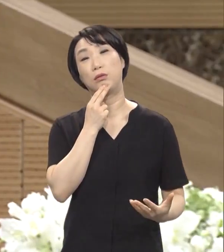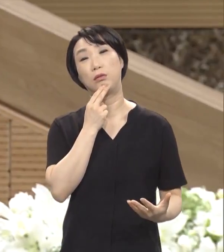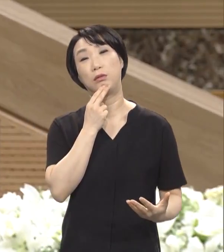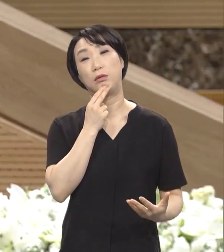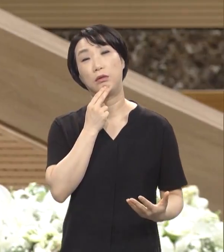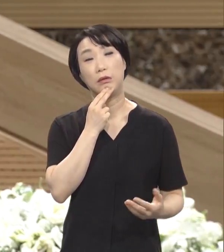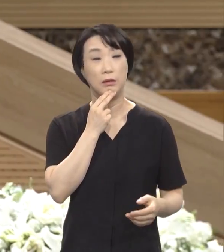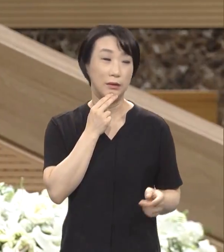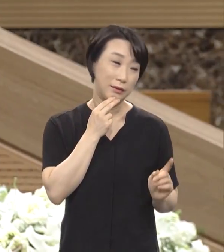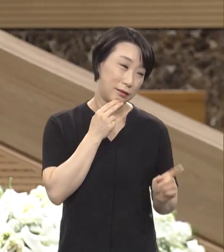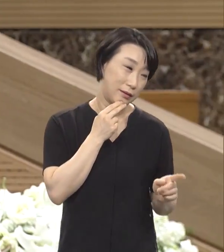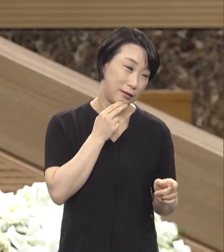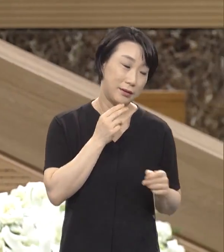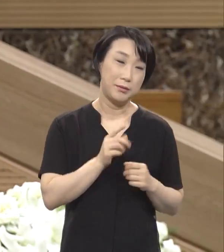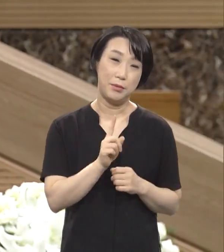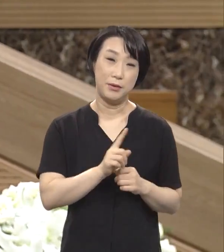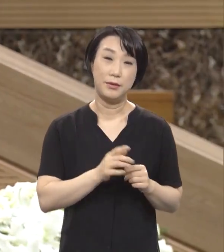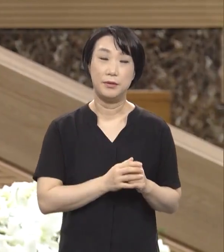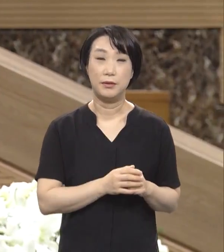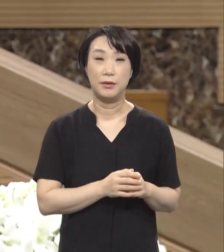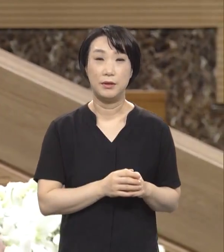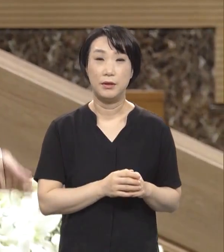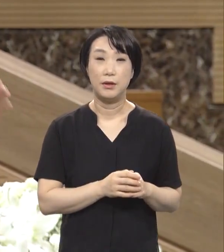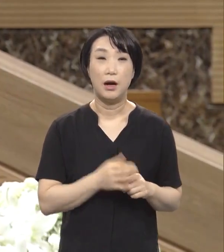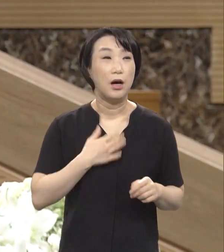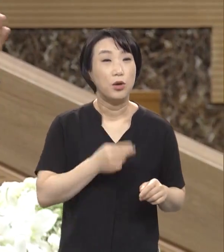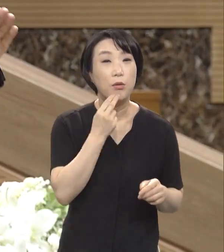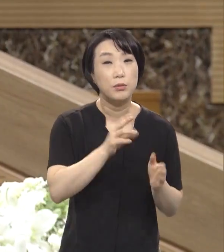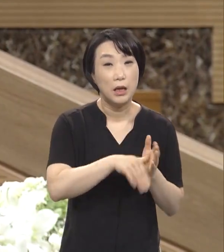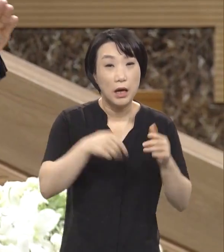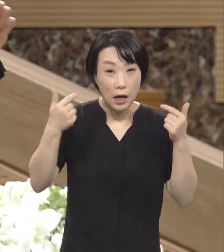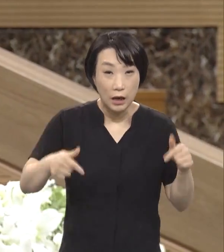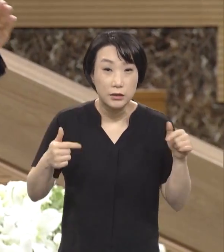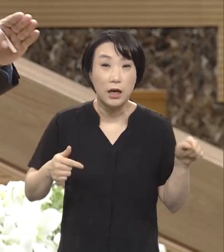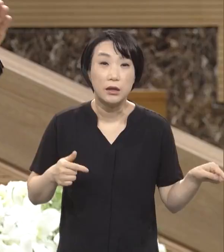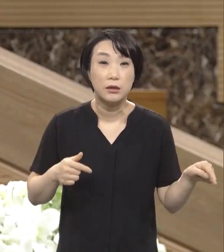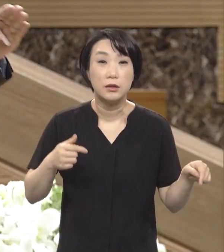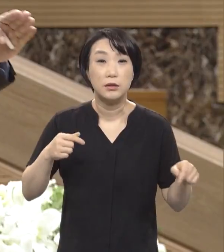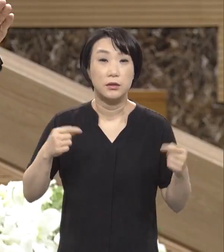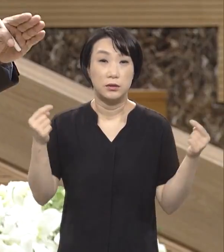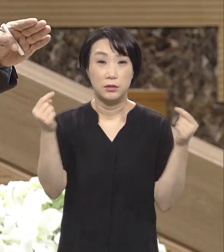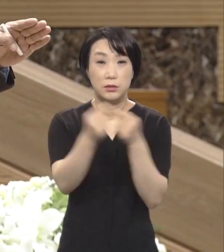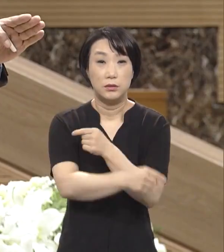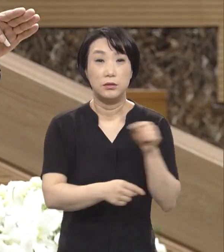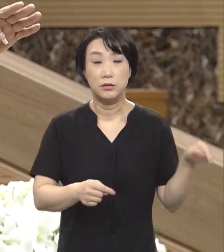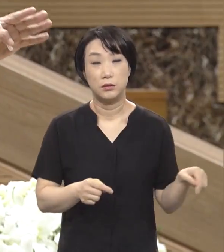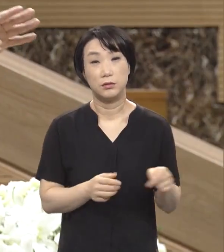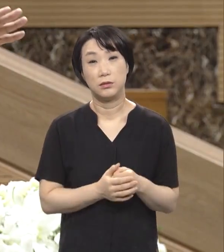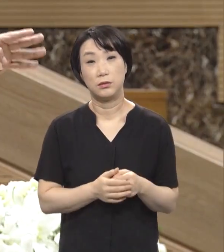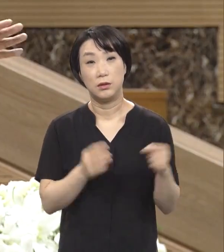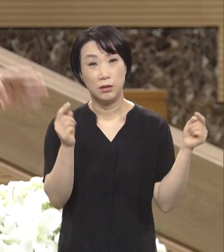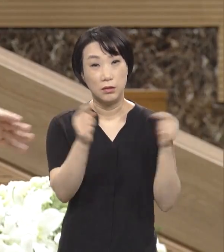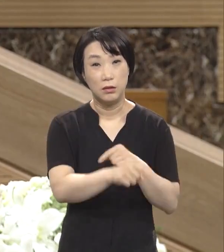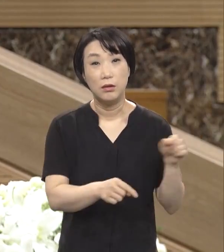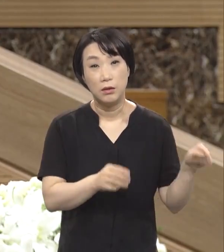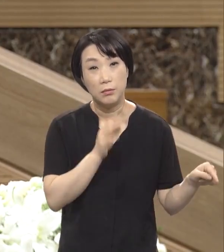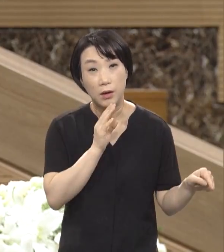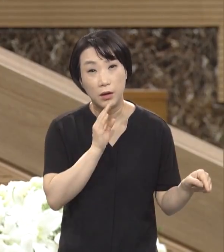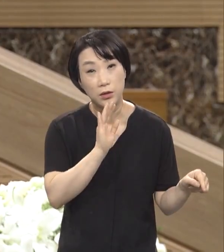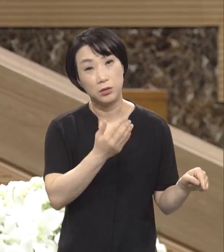이 사람은 언제든지 하나님과 이 이질감을 가지고